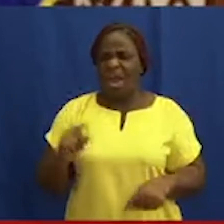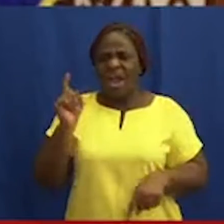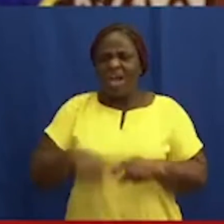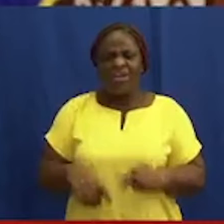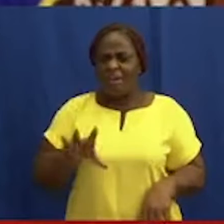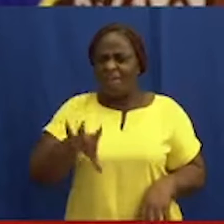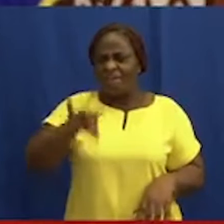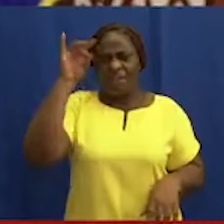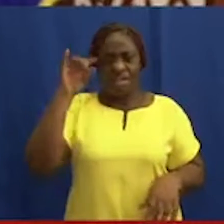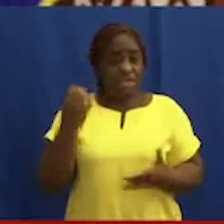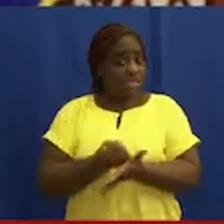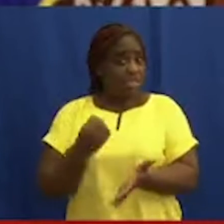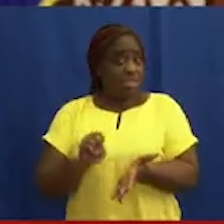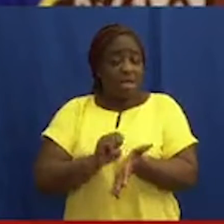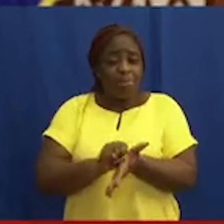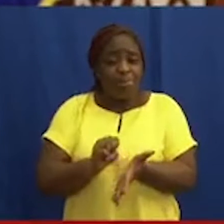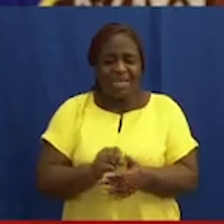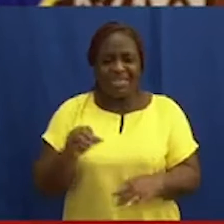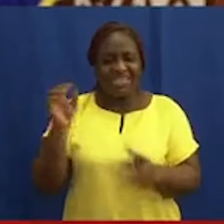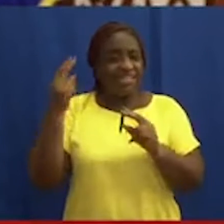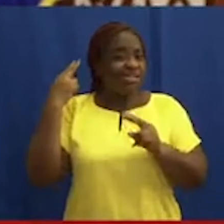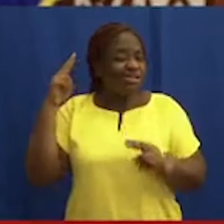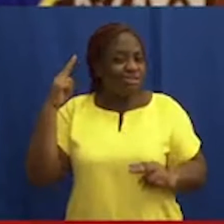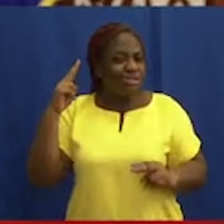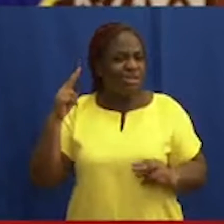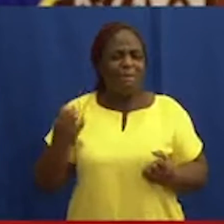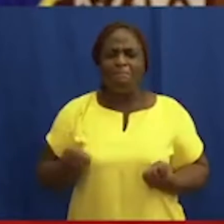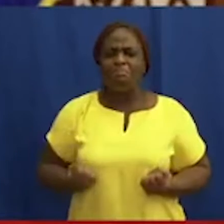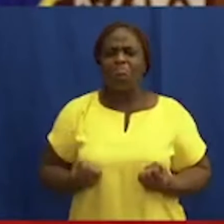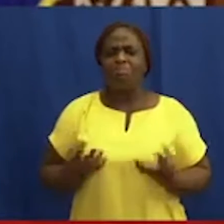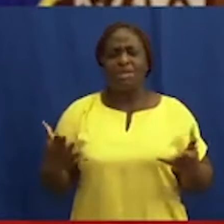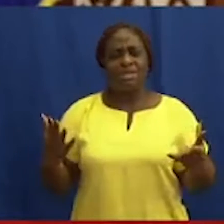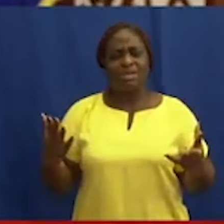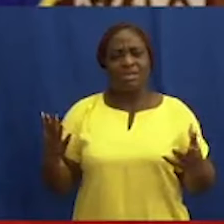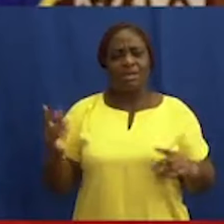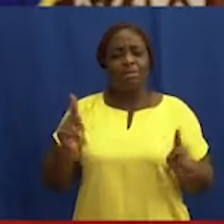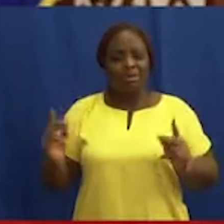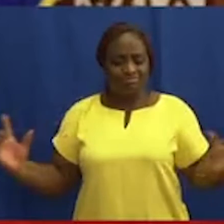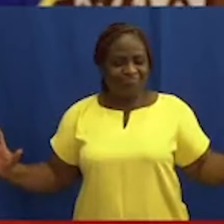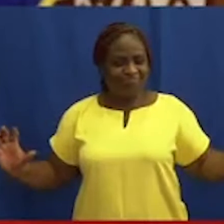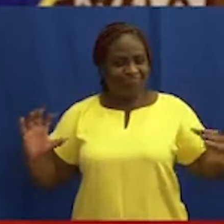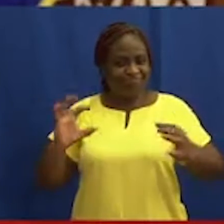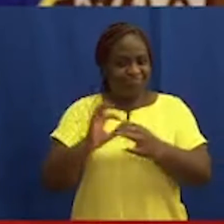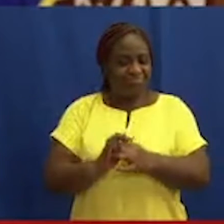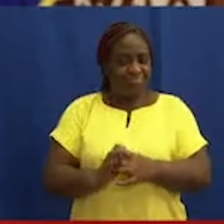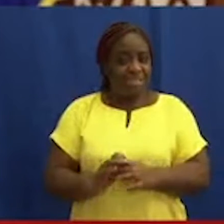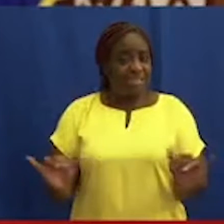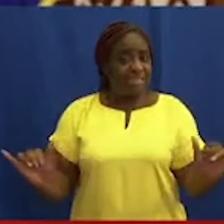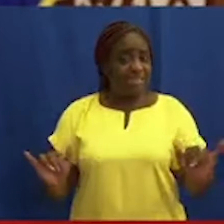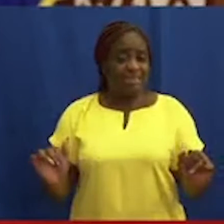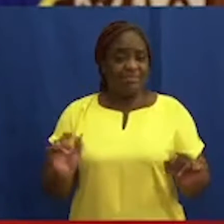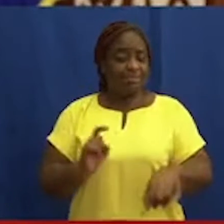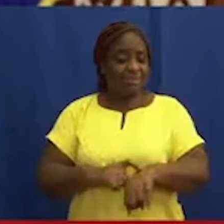magance matsalolin da muke fuskanta bayan COVID-19 da kuma dawo da tattalin arzikin mu da kuma tallafawa